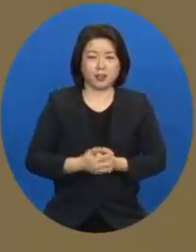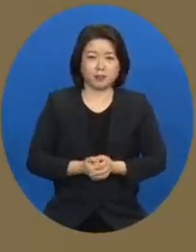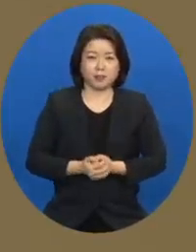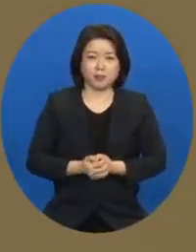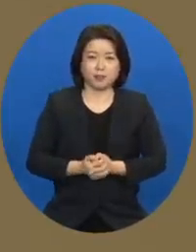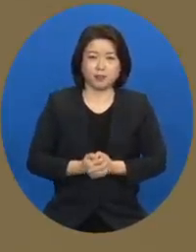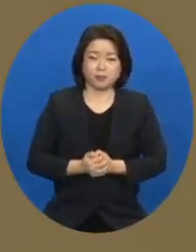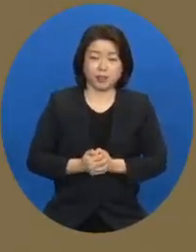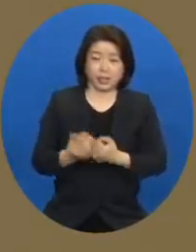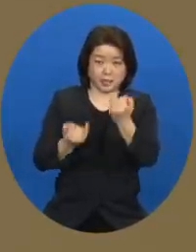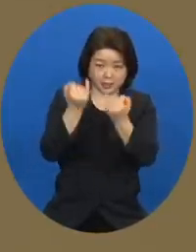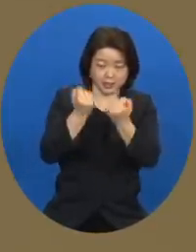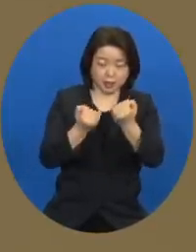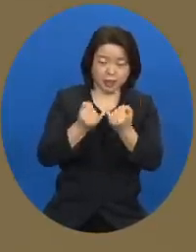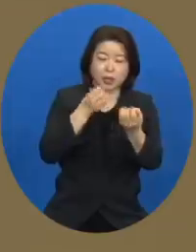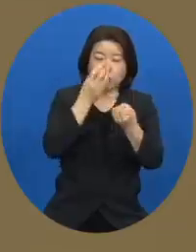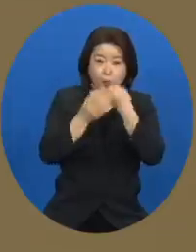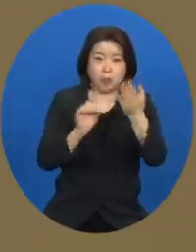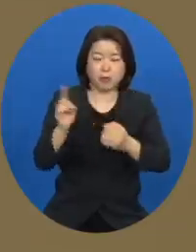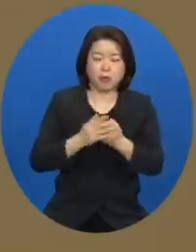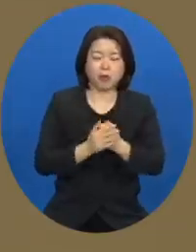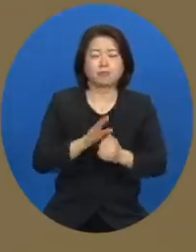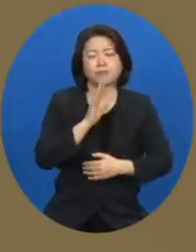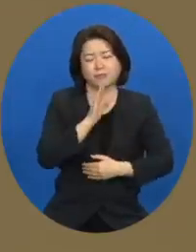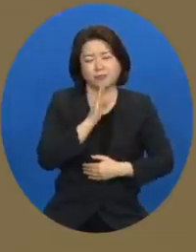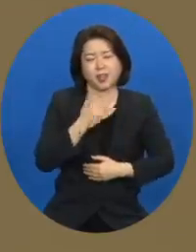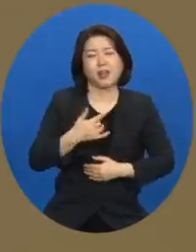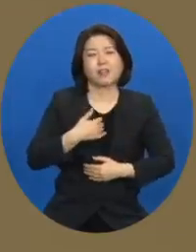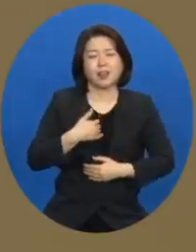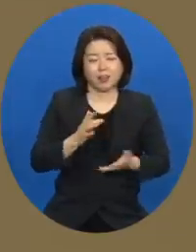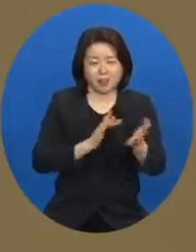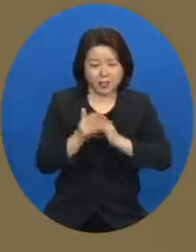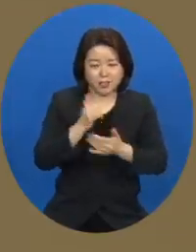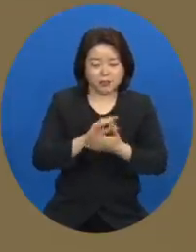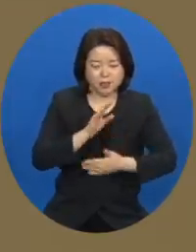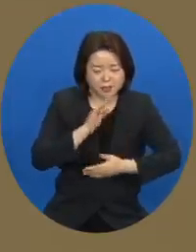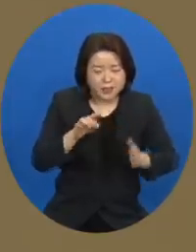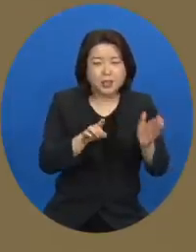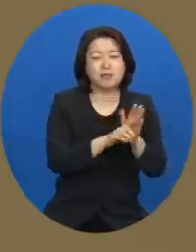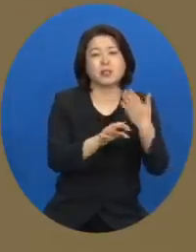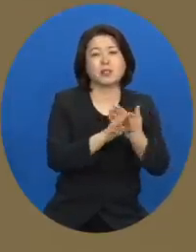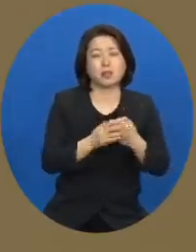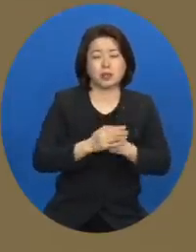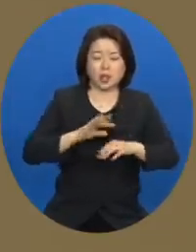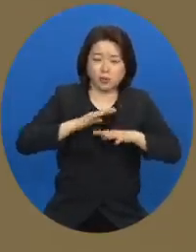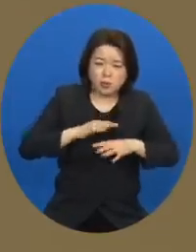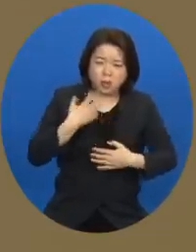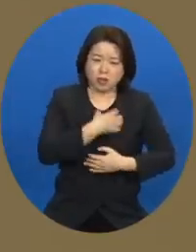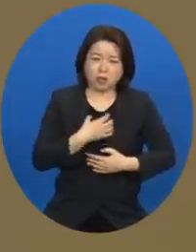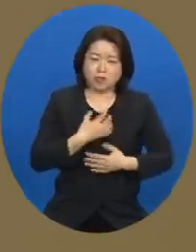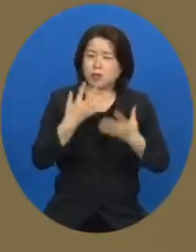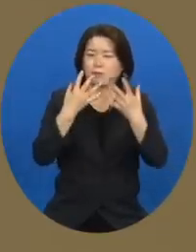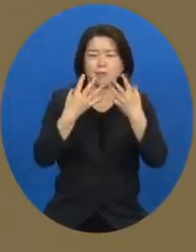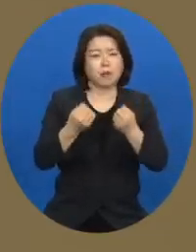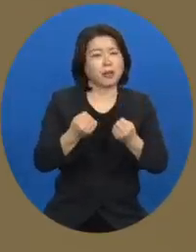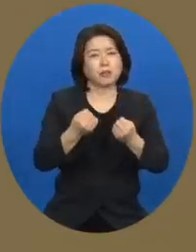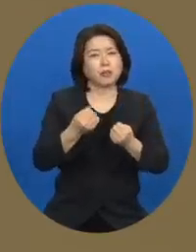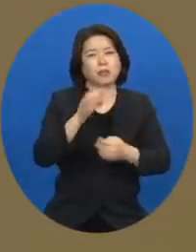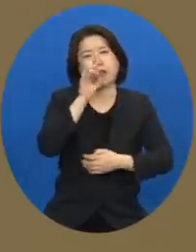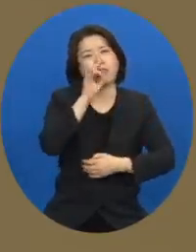그분이 고백하기를 그렇습니다. 내가 진짜 예수님을 믿는다면 이렇게 두려움과 염려가 많을 수가 없는